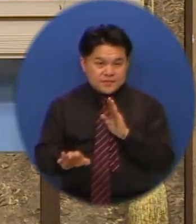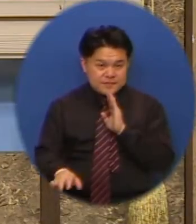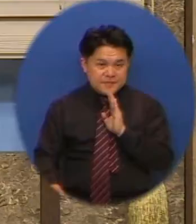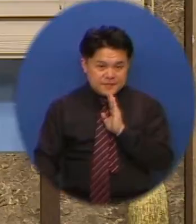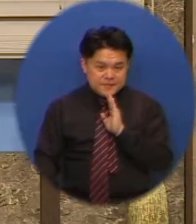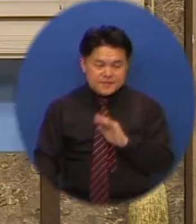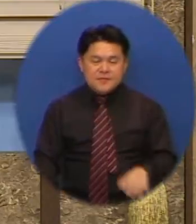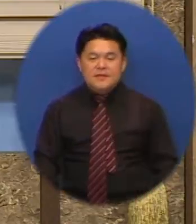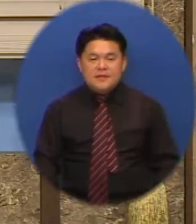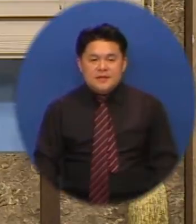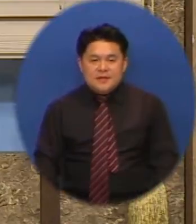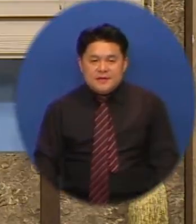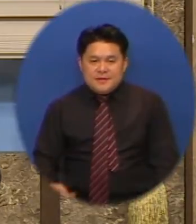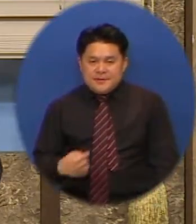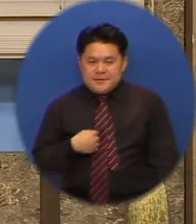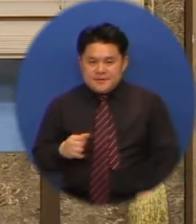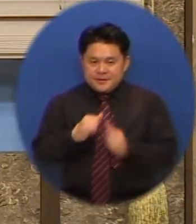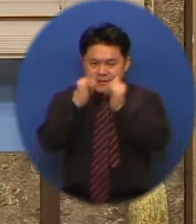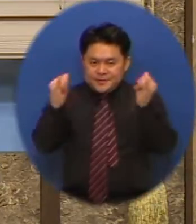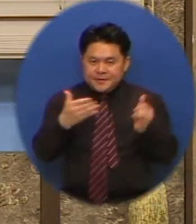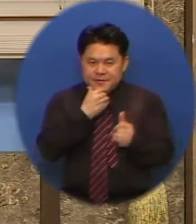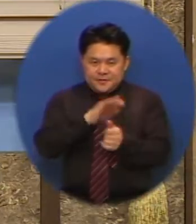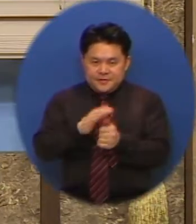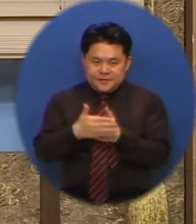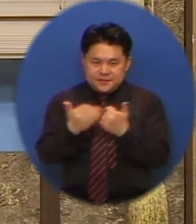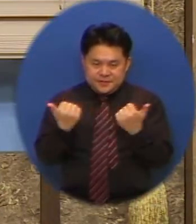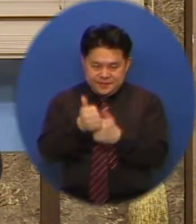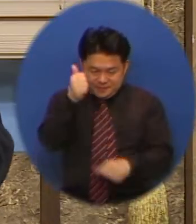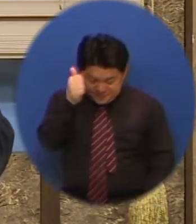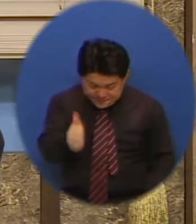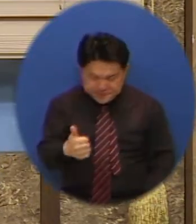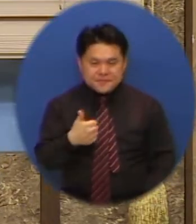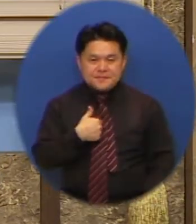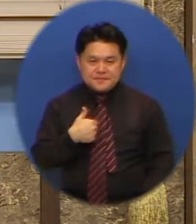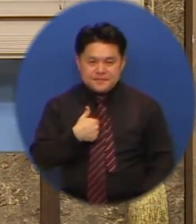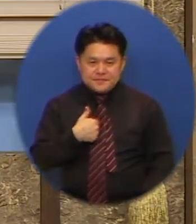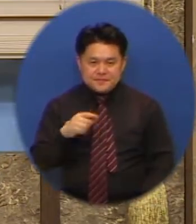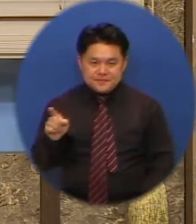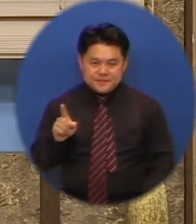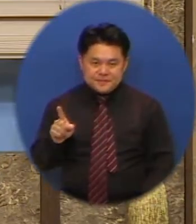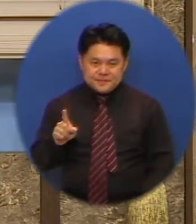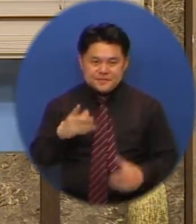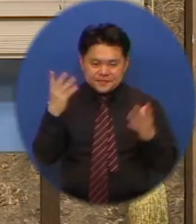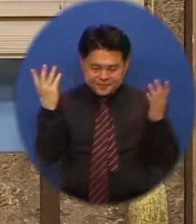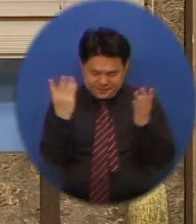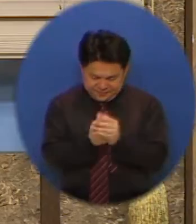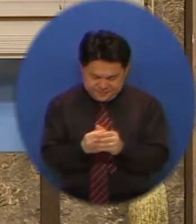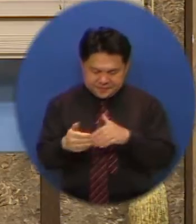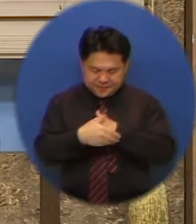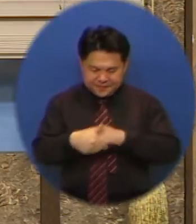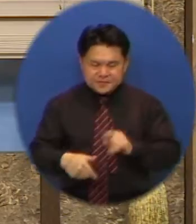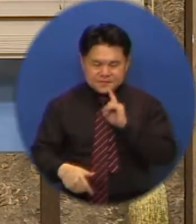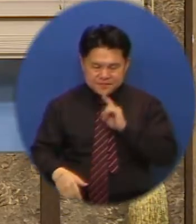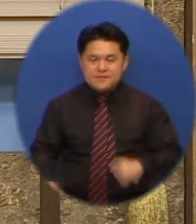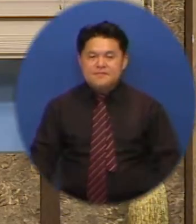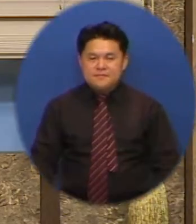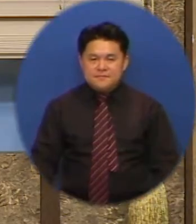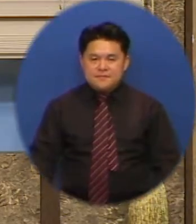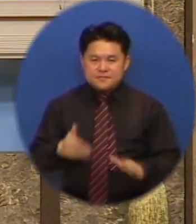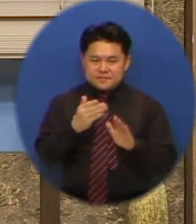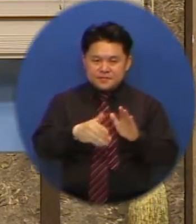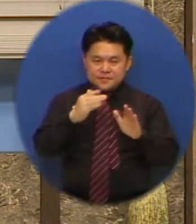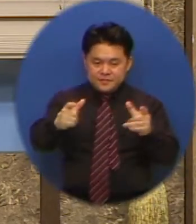35년 예. 후에 예. 제가 사회복지협의 회장으로서 이거를 나름대로 완성을 한다. 이게 이제